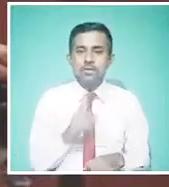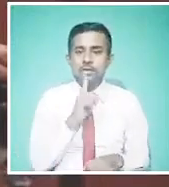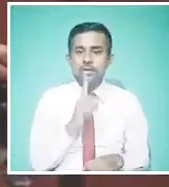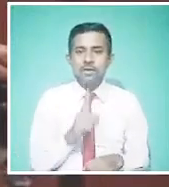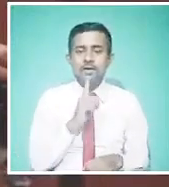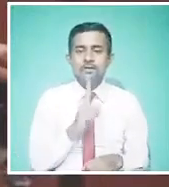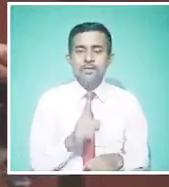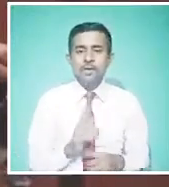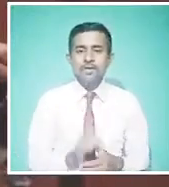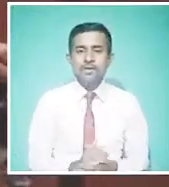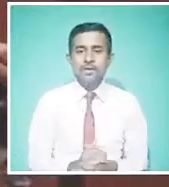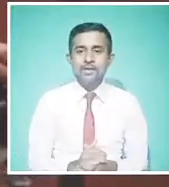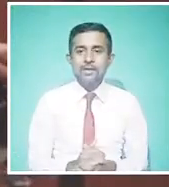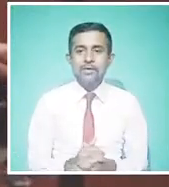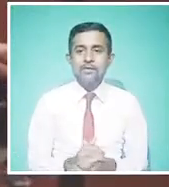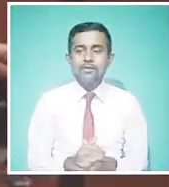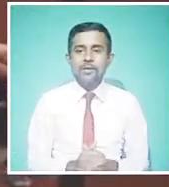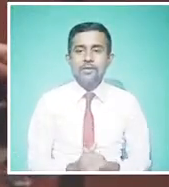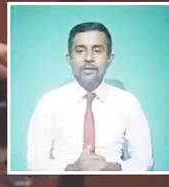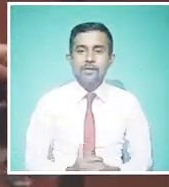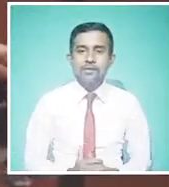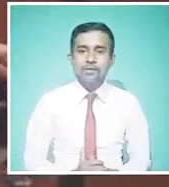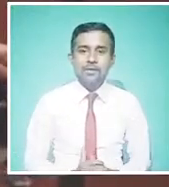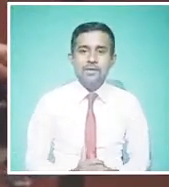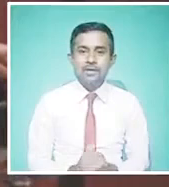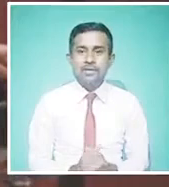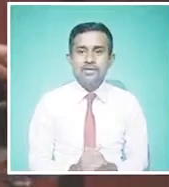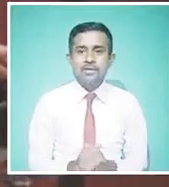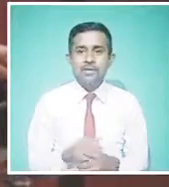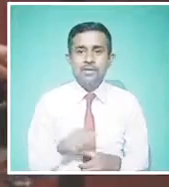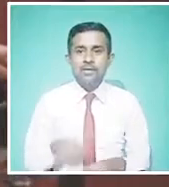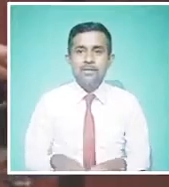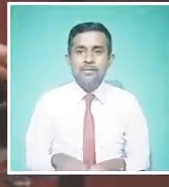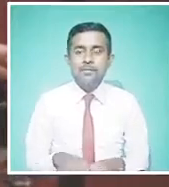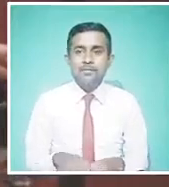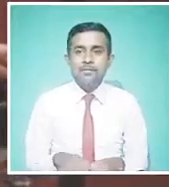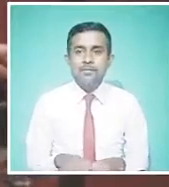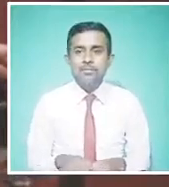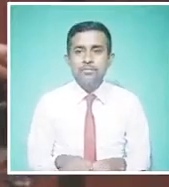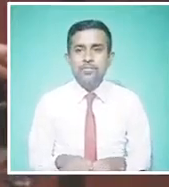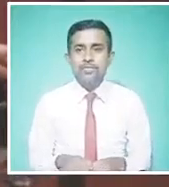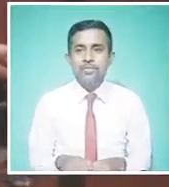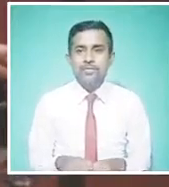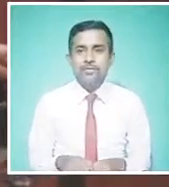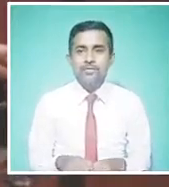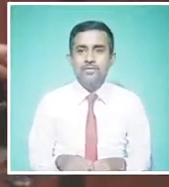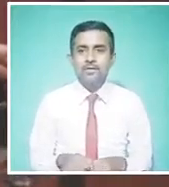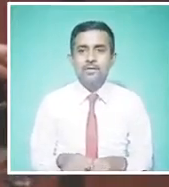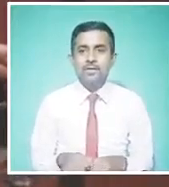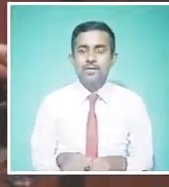கொண்டிருக்கின்றார்கள், அடையாளப்படுத்தி கொண்டிருக்கின்றார்கள், எல்லையிட்டுக் கொண்டிருக்கின்றார்கள். அது உடனடியாக நிறுத்தப்பட வேண்டும்.